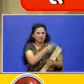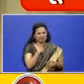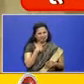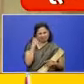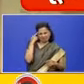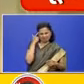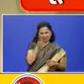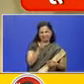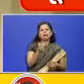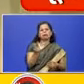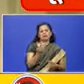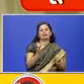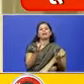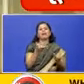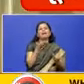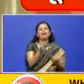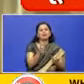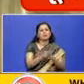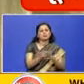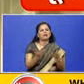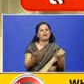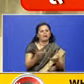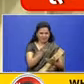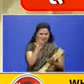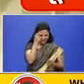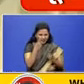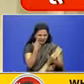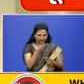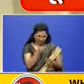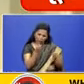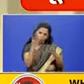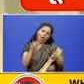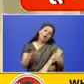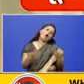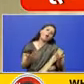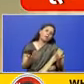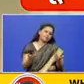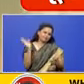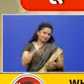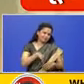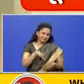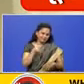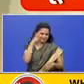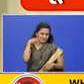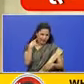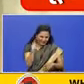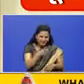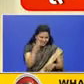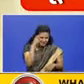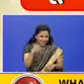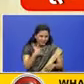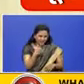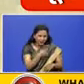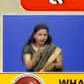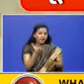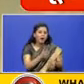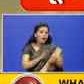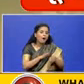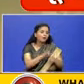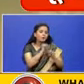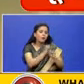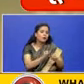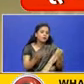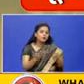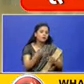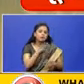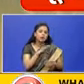होगा ये क्या मतलब है, क्या कर रहे हैं, क्या होगा, ऐसे थोड़ी बिजली आती है, सब बातें हैं कि आपके मन में आई होगी। अब क्या अनुभव आ रहा है, इसका फायदा